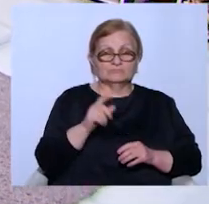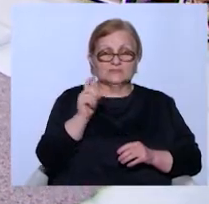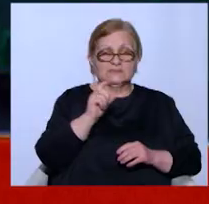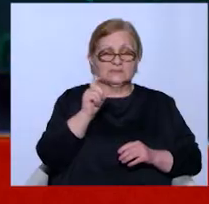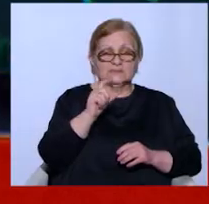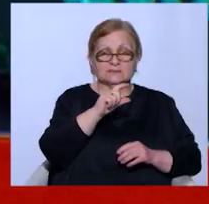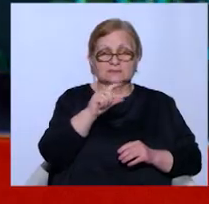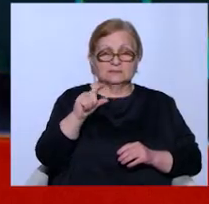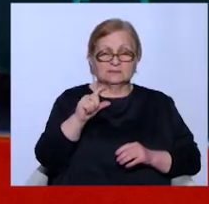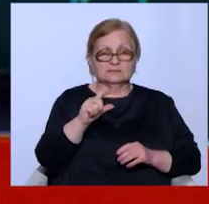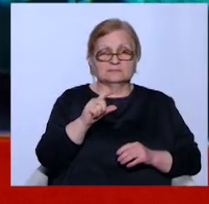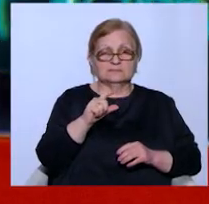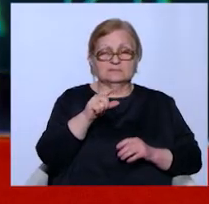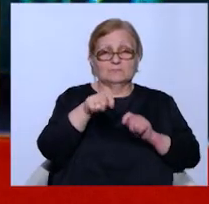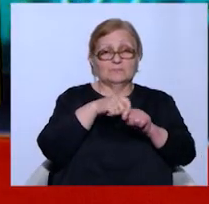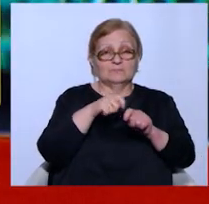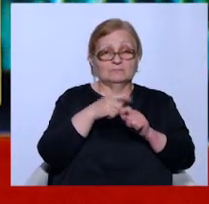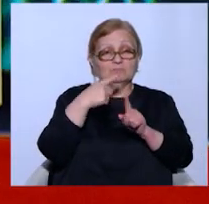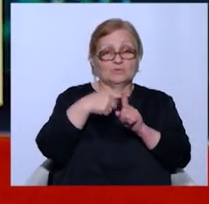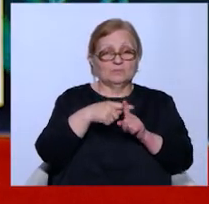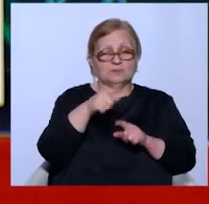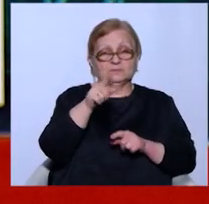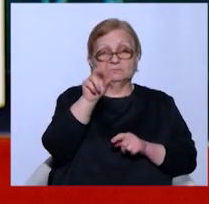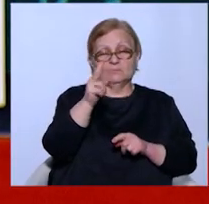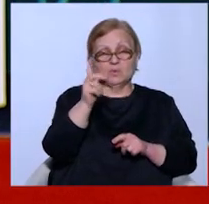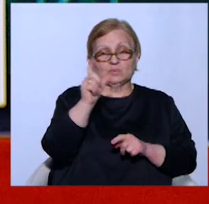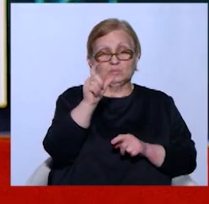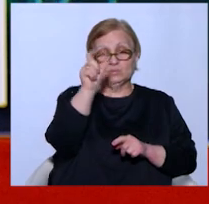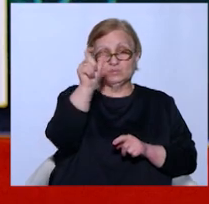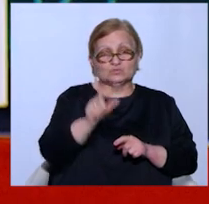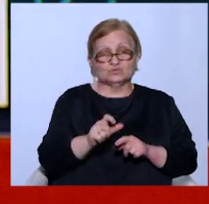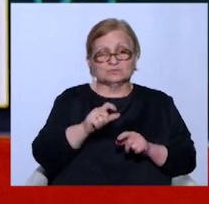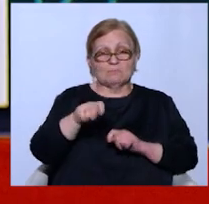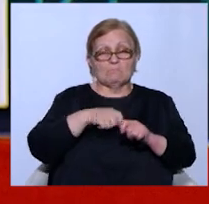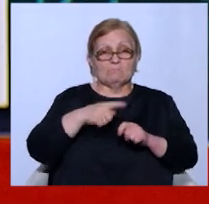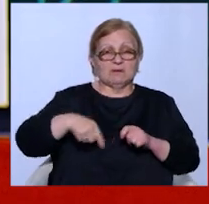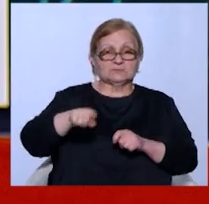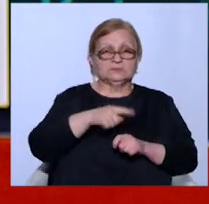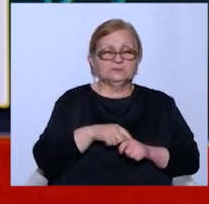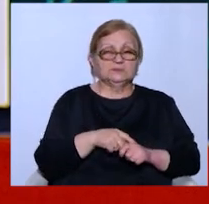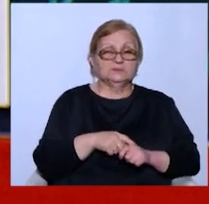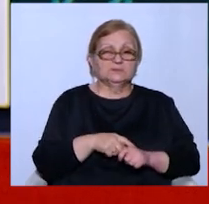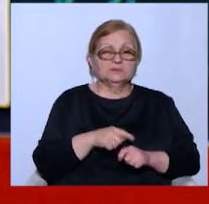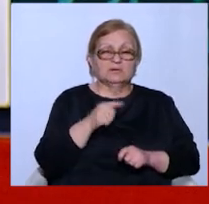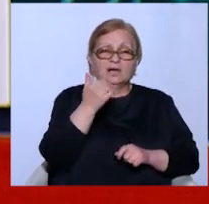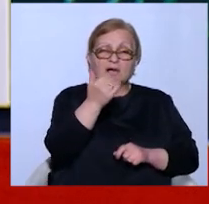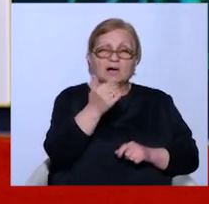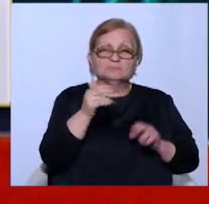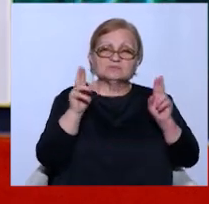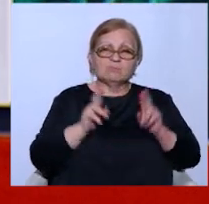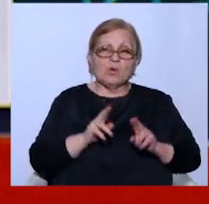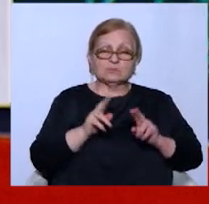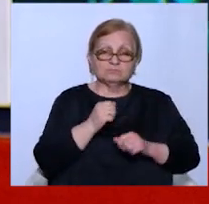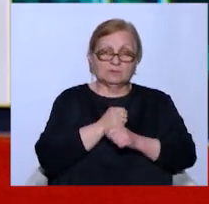ცისფერი მართკუთხედის ფართობს მივუმატოთ მეორე ლურჯი მართკუთხედის ფართობი, ხო ისეა? ეხლა მოდით ამის ფორმულირება